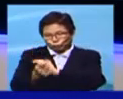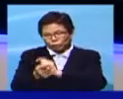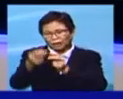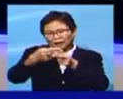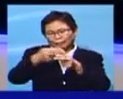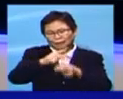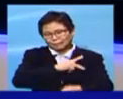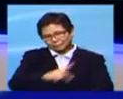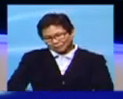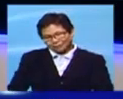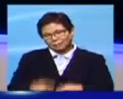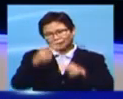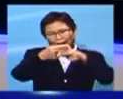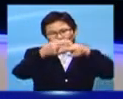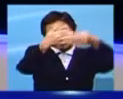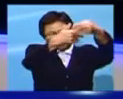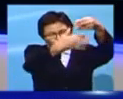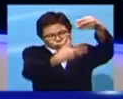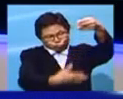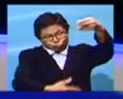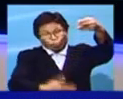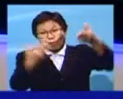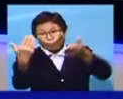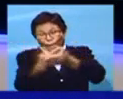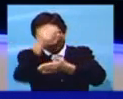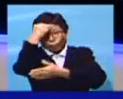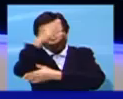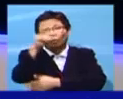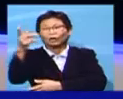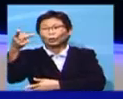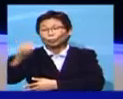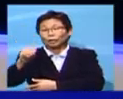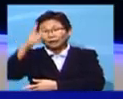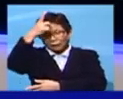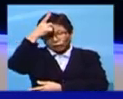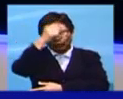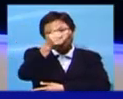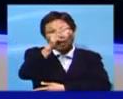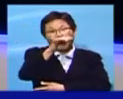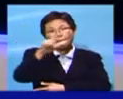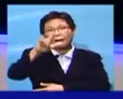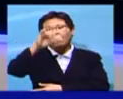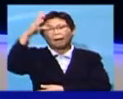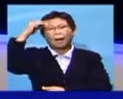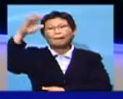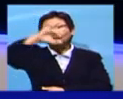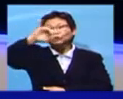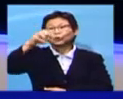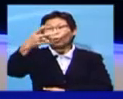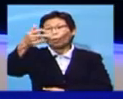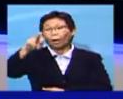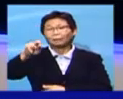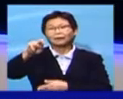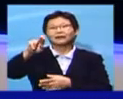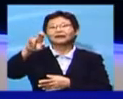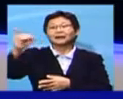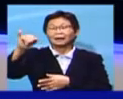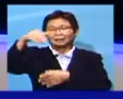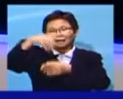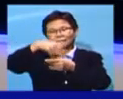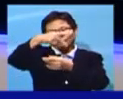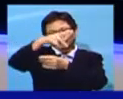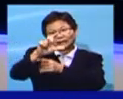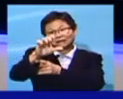Kementerian senai kabineterse dietuar AB satu sidang